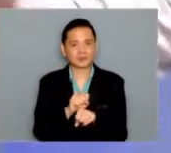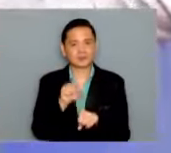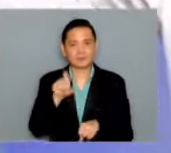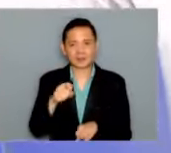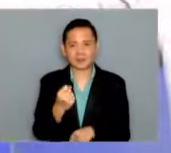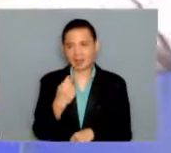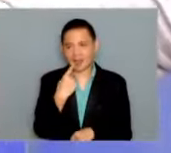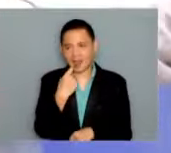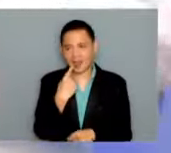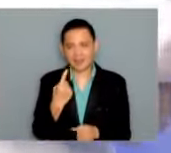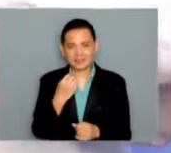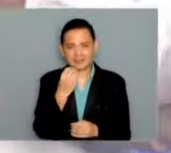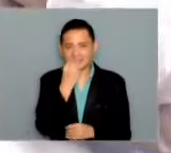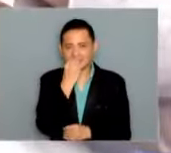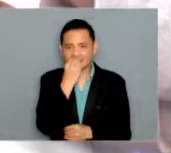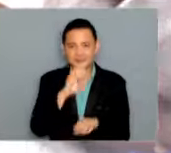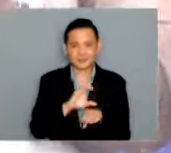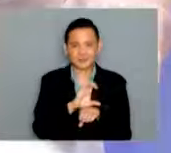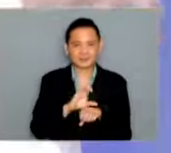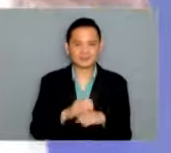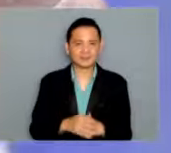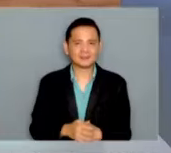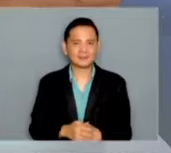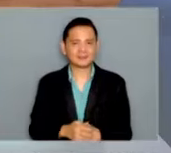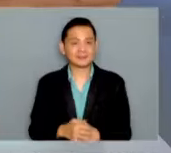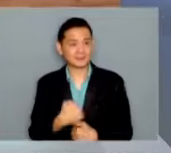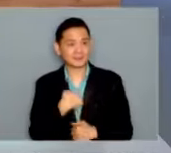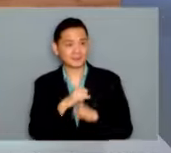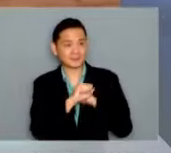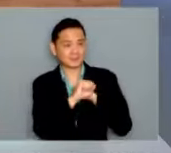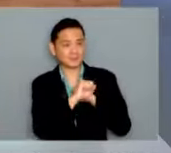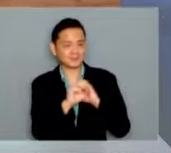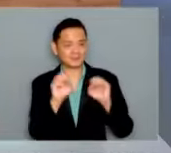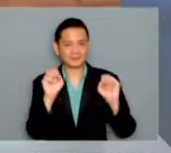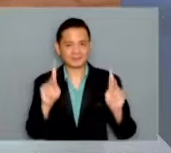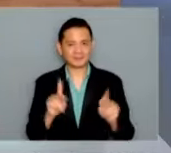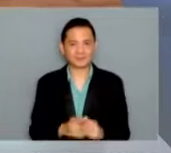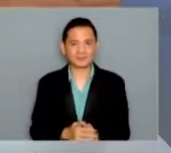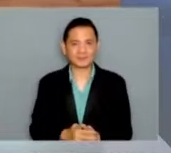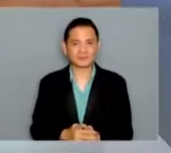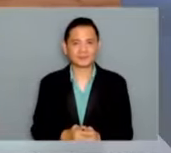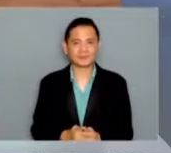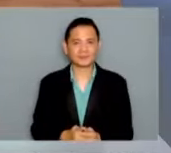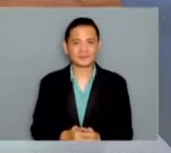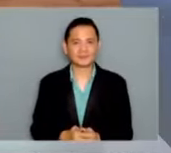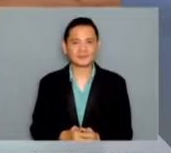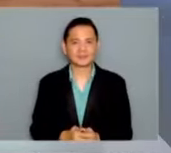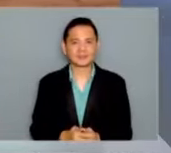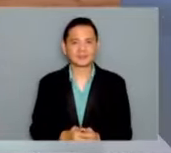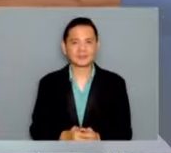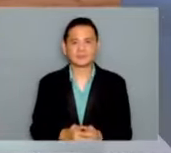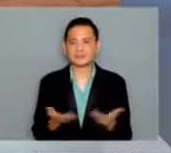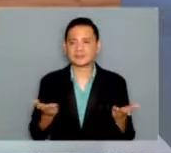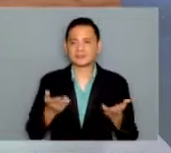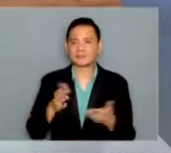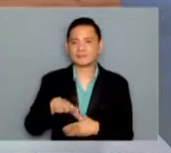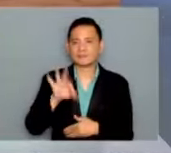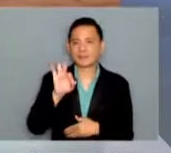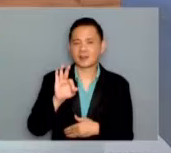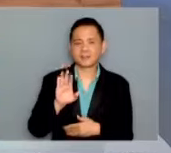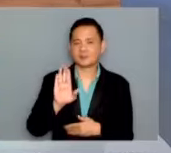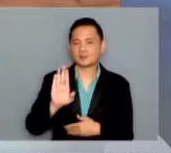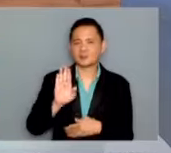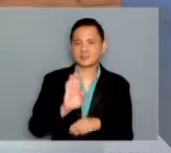eh. O sige, kain ka na lang dyan. Ako na magpapapromote. Ano pa ba ang dapat nating abangan sa Auro? At saan kayo mahanap para sa mga kapatid natin